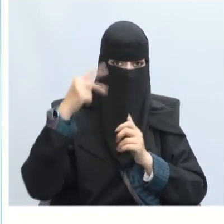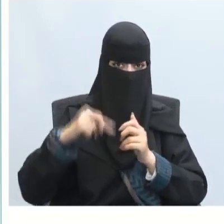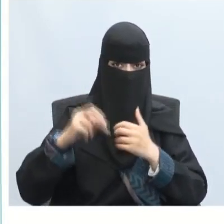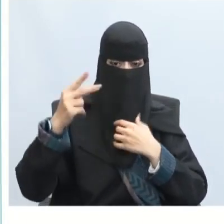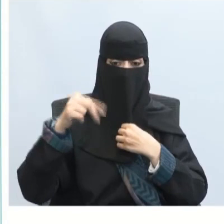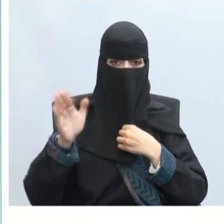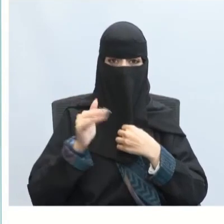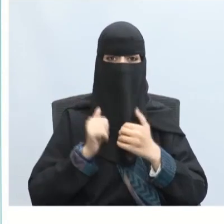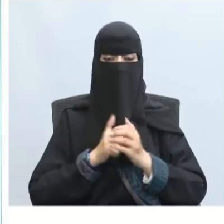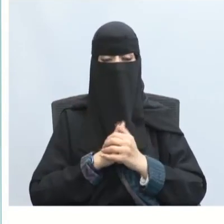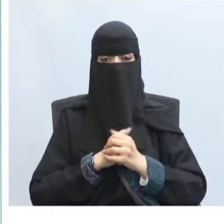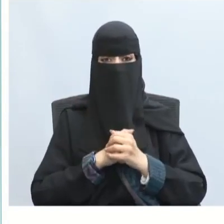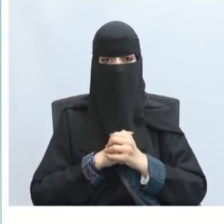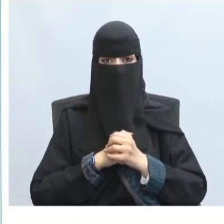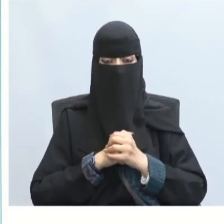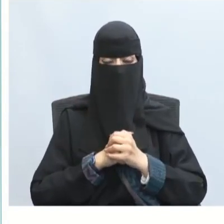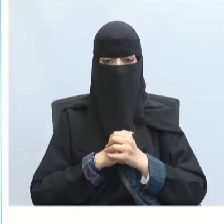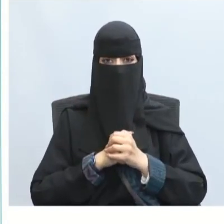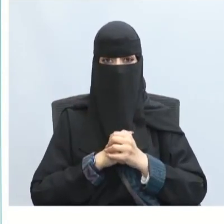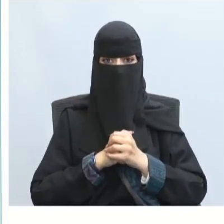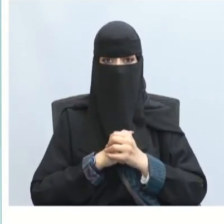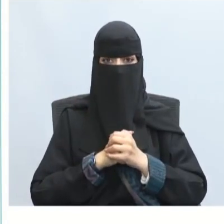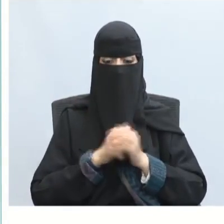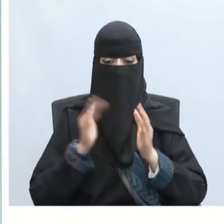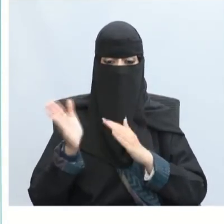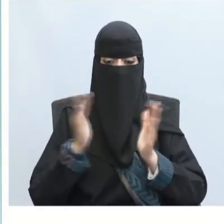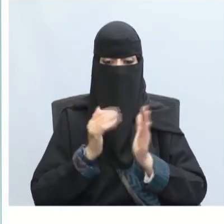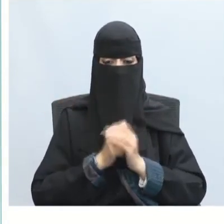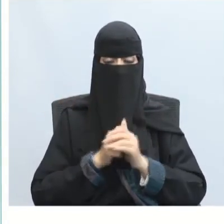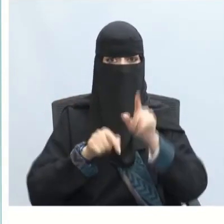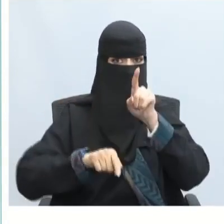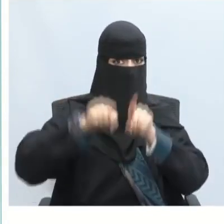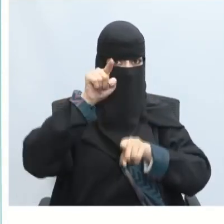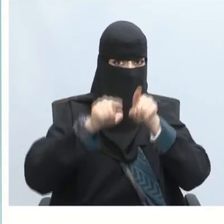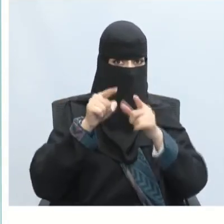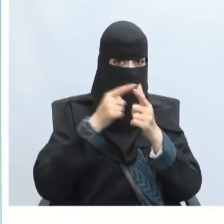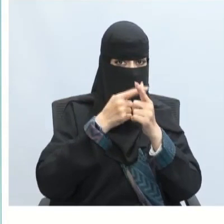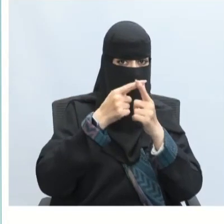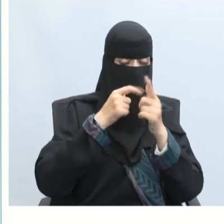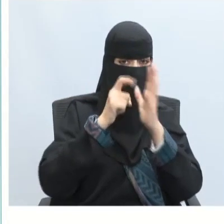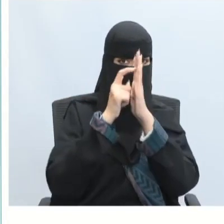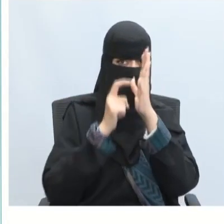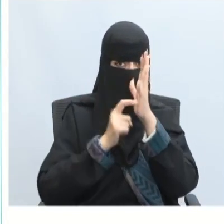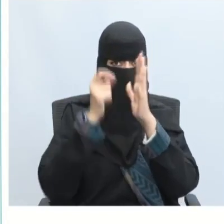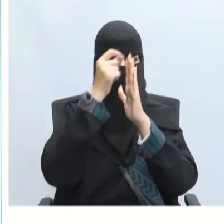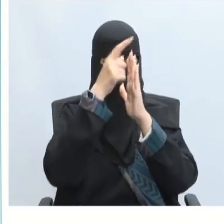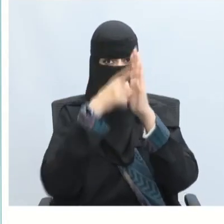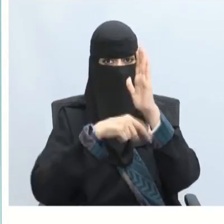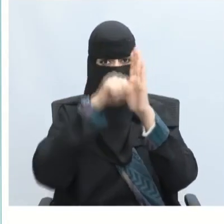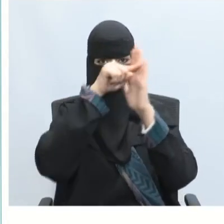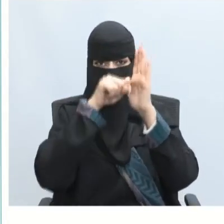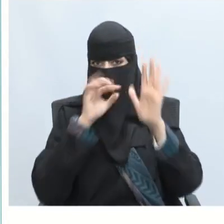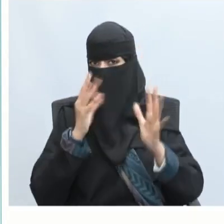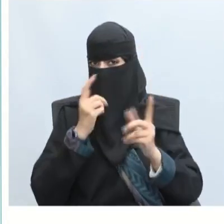هنا عرفنا اللائحه الفرق بين النظام واللائحه